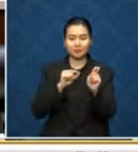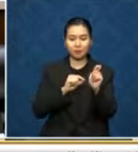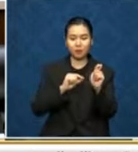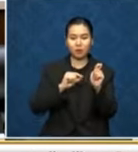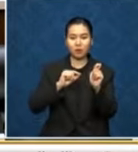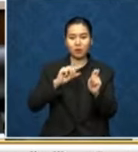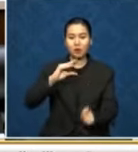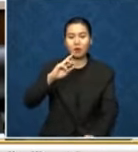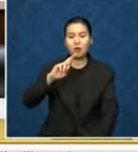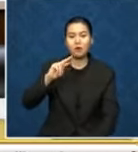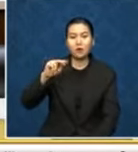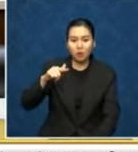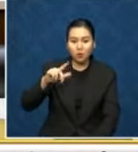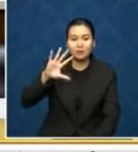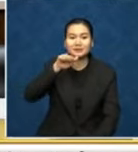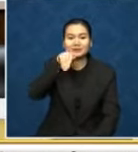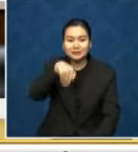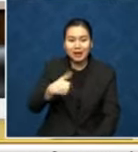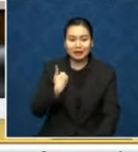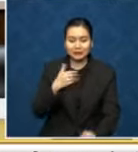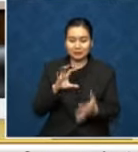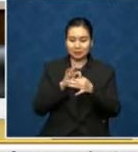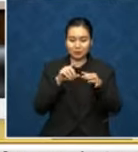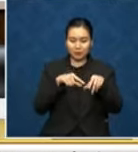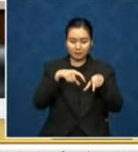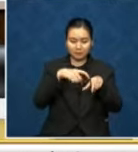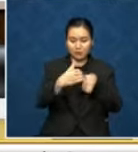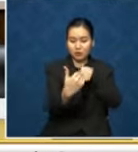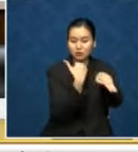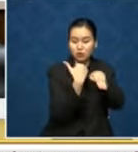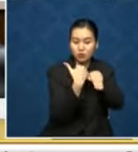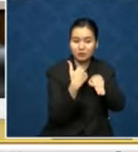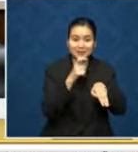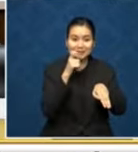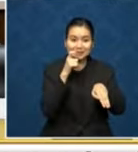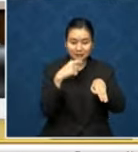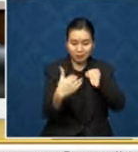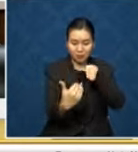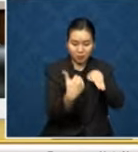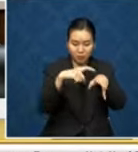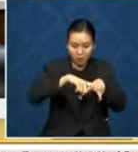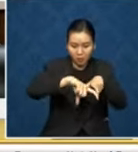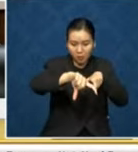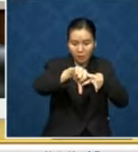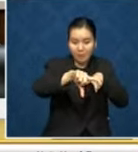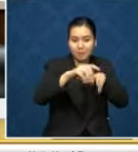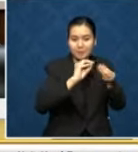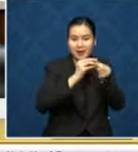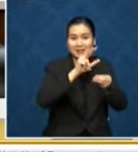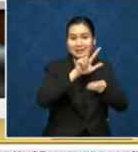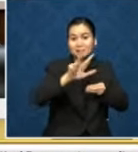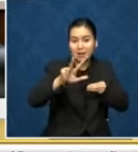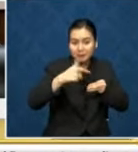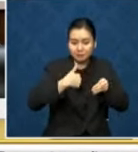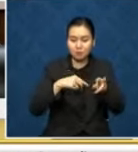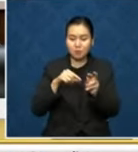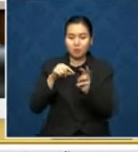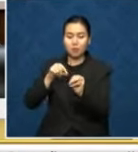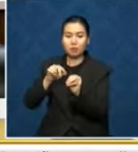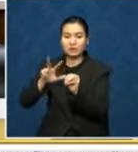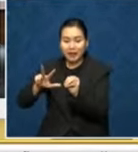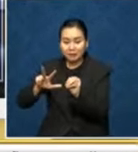เรื่องถนนเชื่อมต่อเข้าหมู่บ้านจากถนนสายใหญ่คือสายทางหลวงหมายเลข33บริเวณหมู่3ตำบ